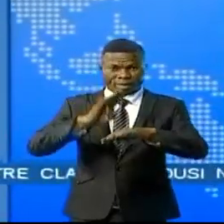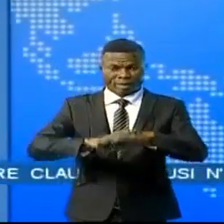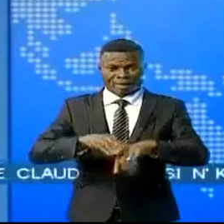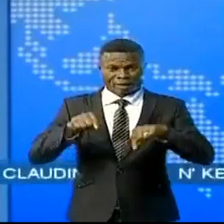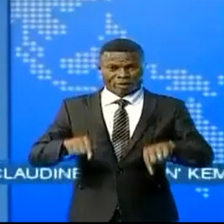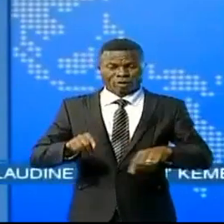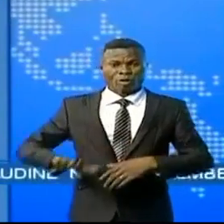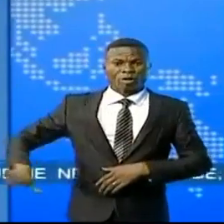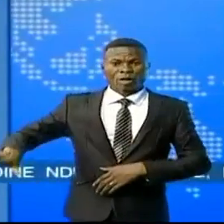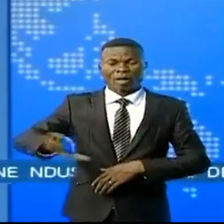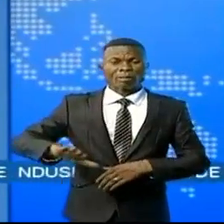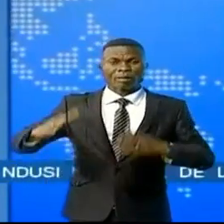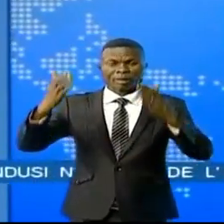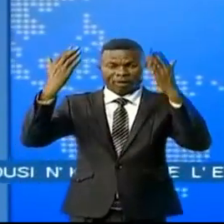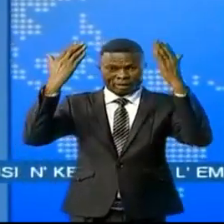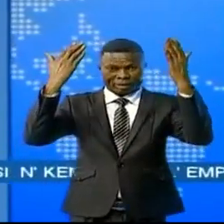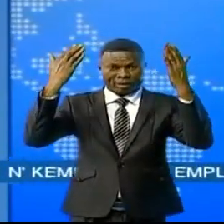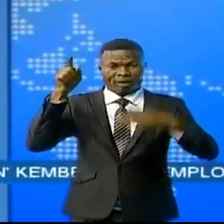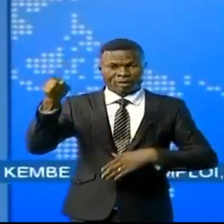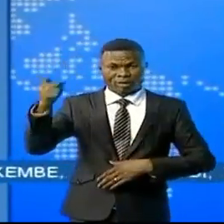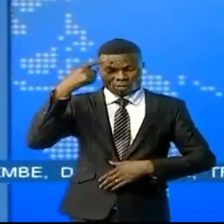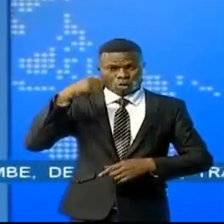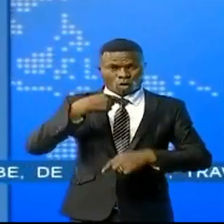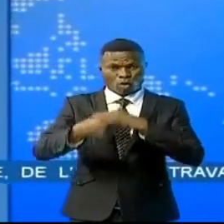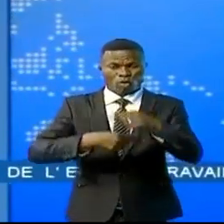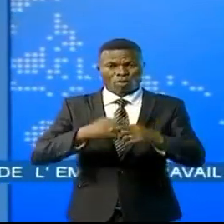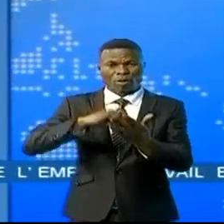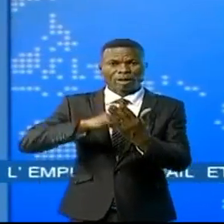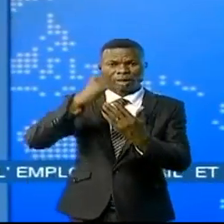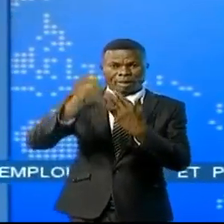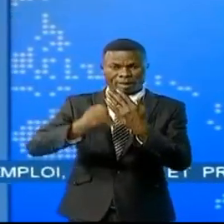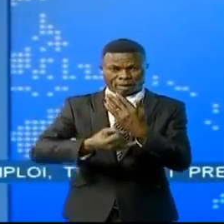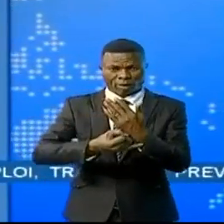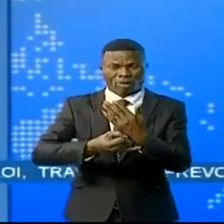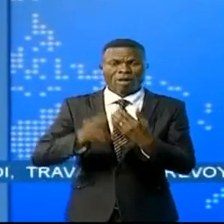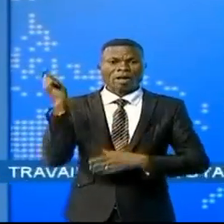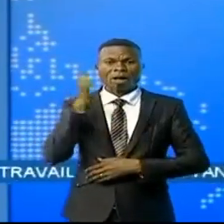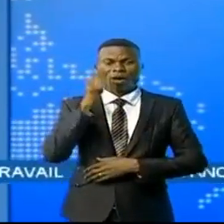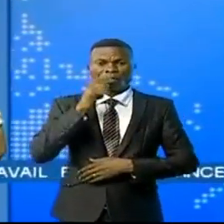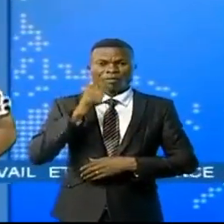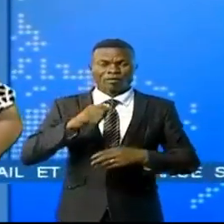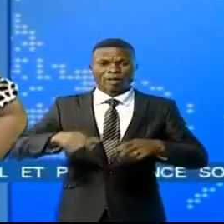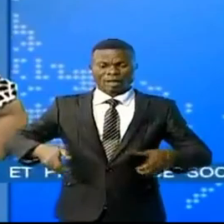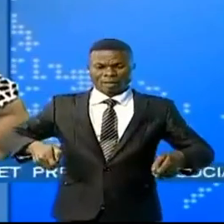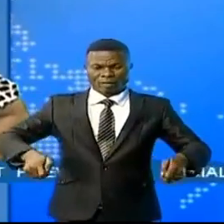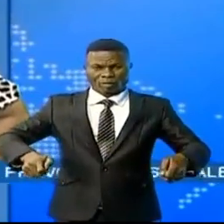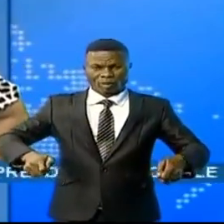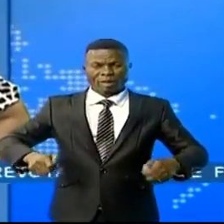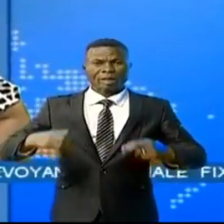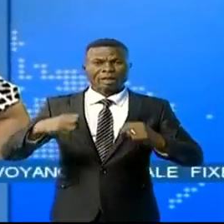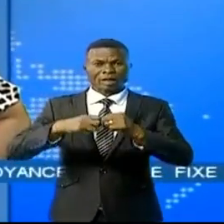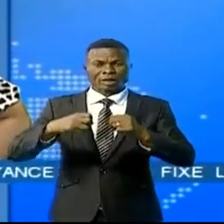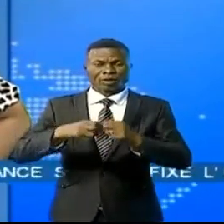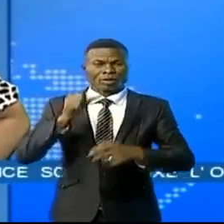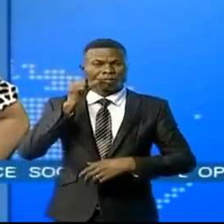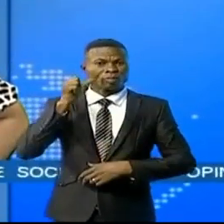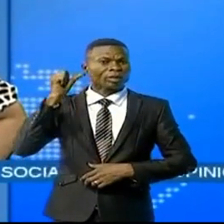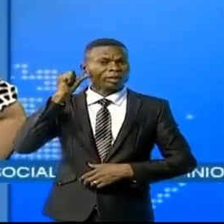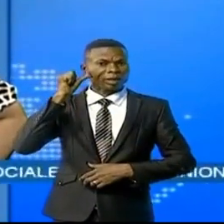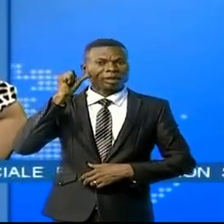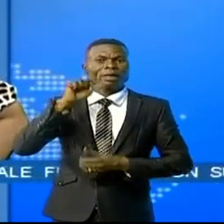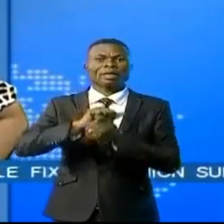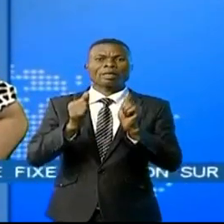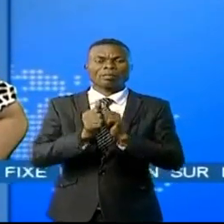à Lusaka en Zambie pour le lancement du projet commun de fabrication de batteries électriques. Mais hier déjà, dans le cadre